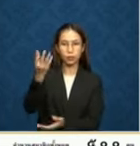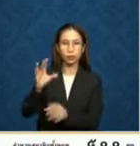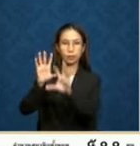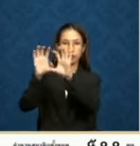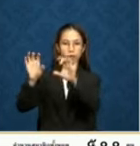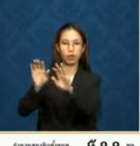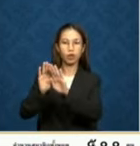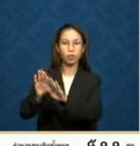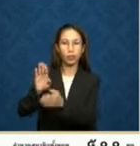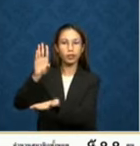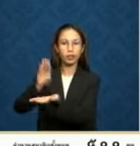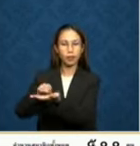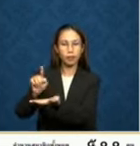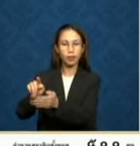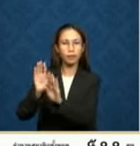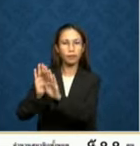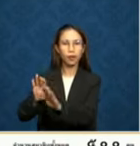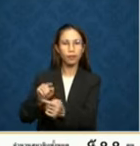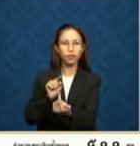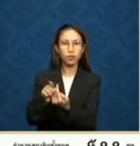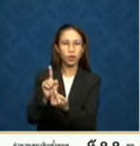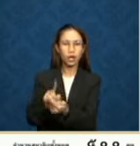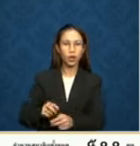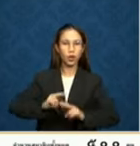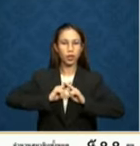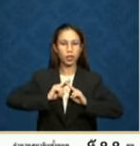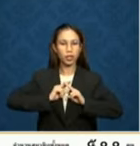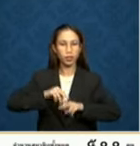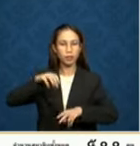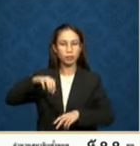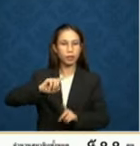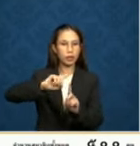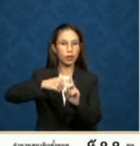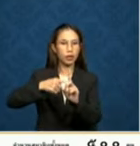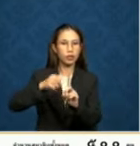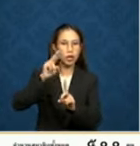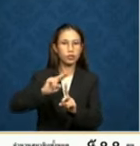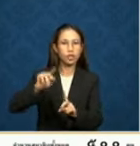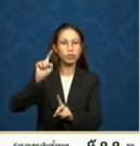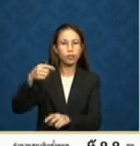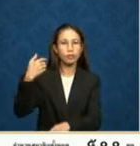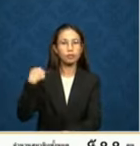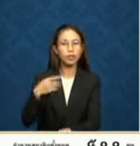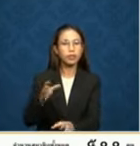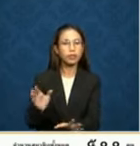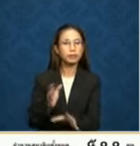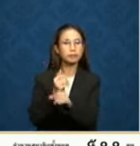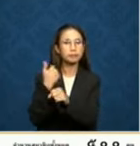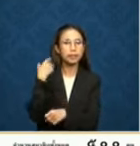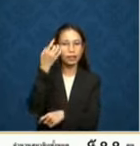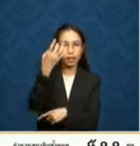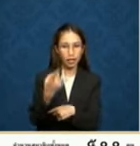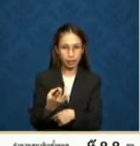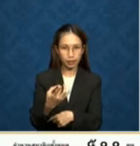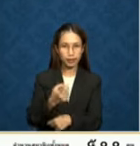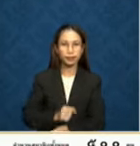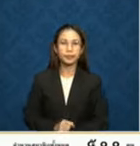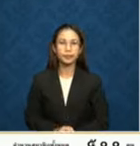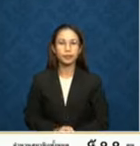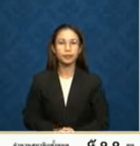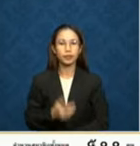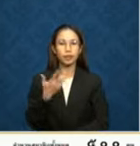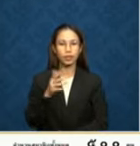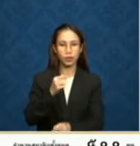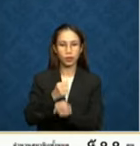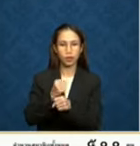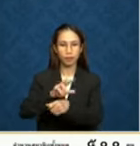มาตรฐาน Public Cloud อย่างเล่งด่วนวาคราวเอกชนที่หนวยงานรัฐจะไปเช่าใช้ จะตองมีคุณสมบัติอะไรบ้างแล้วก